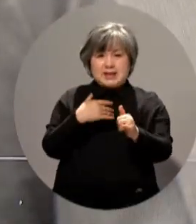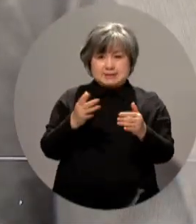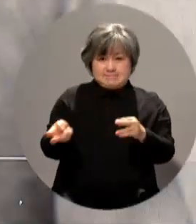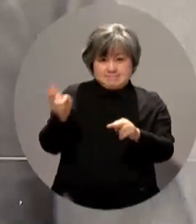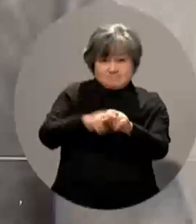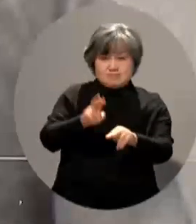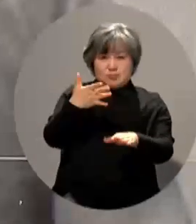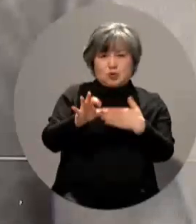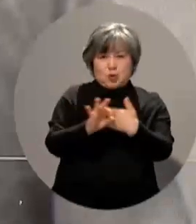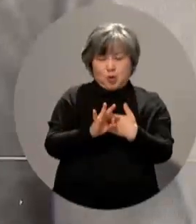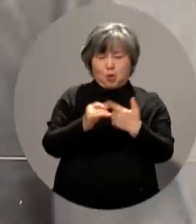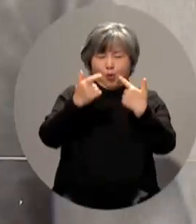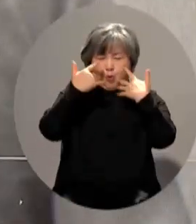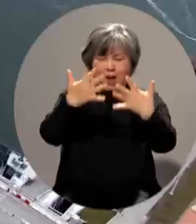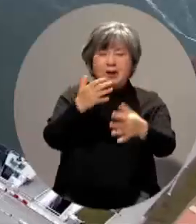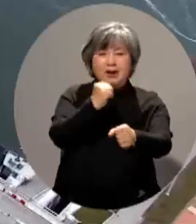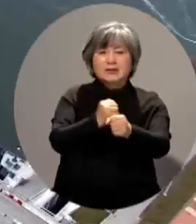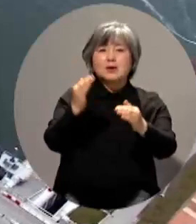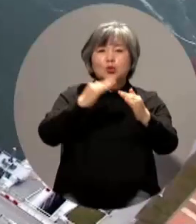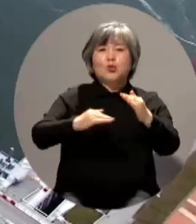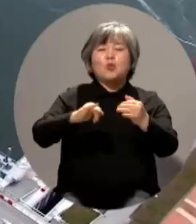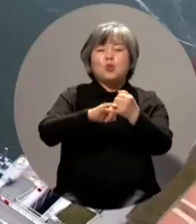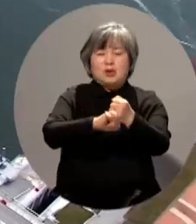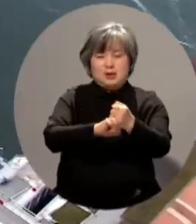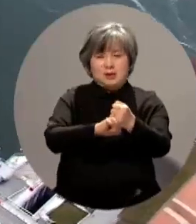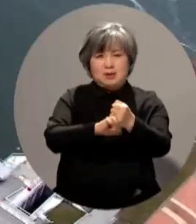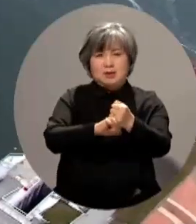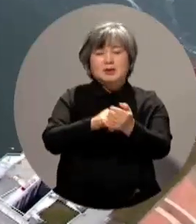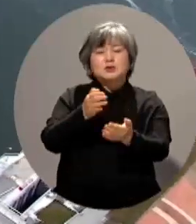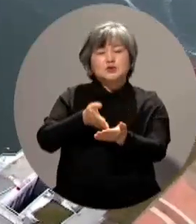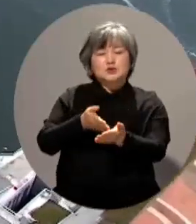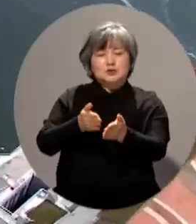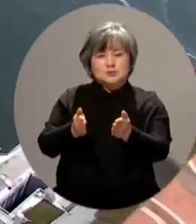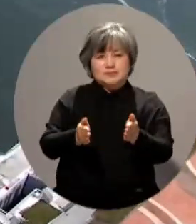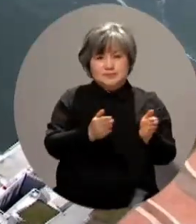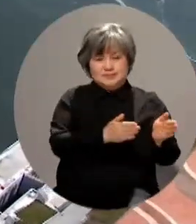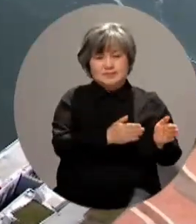해수 유통 방안을 확정하겠다고 공약을 제시했습니다. MBC 뉴스 이경입니다.